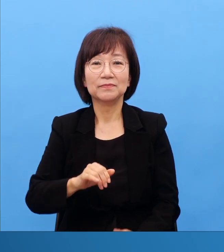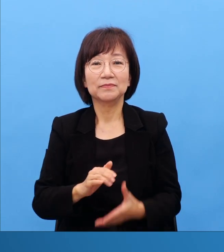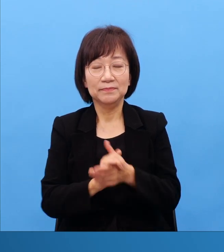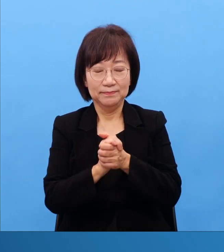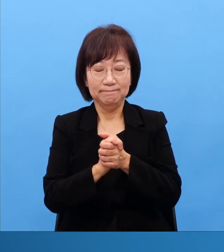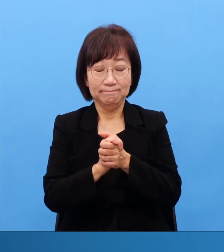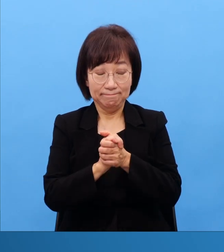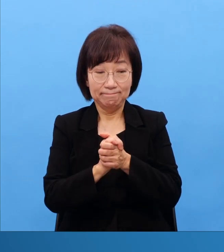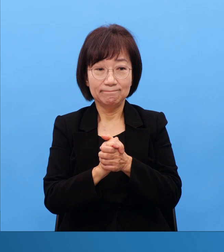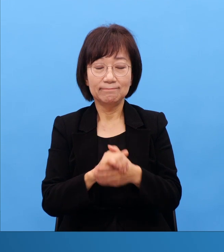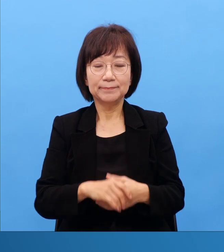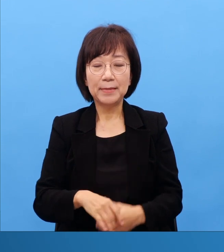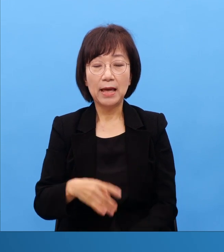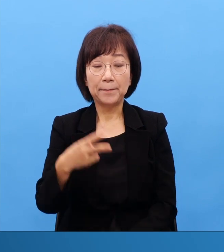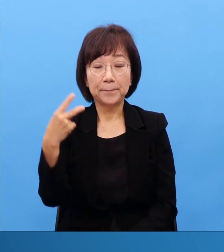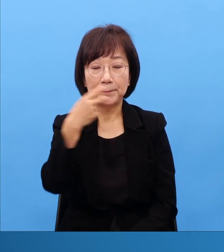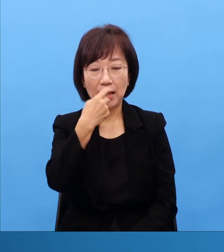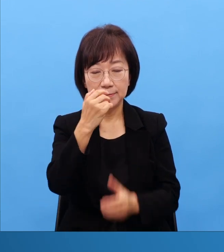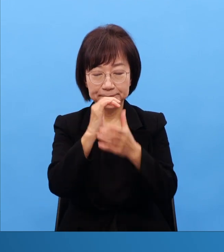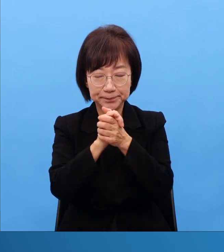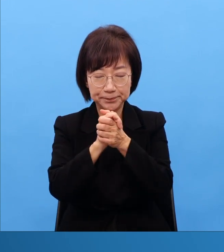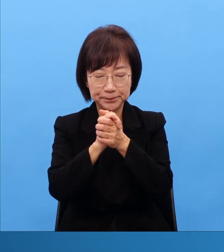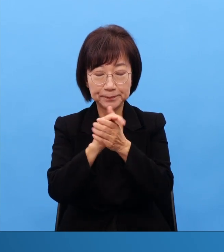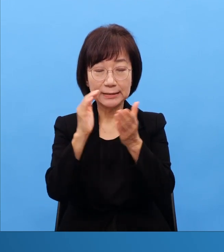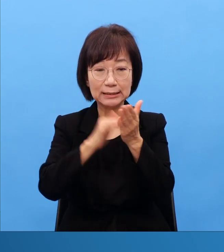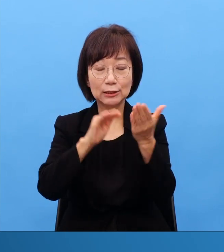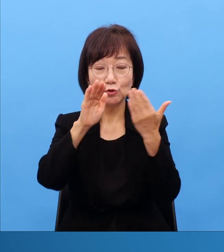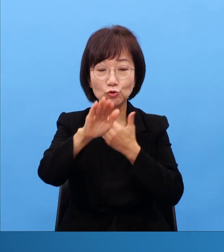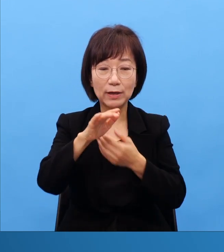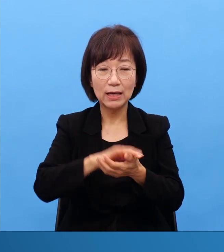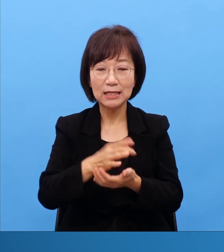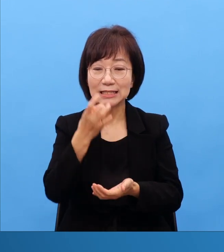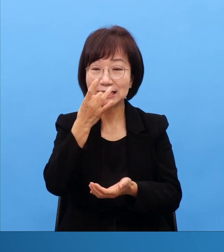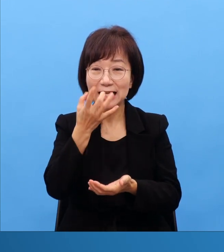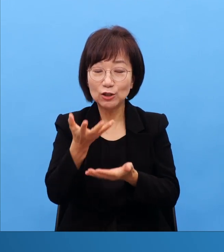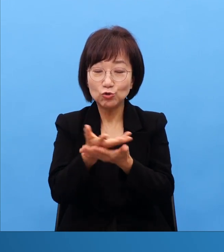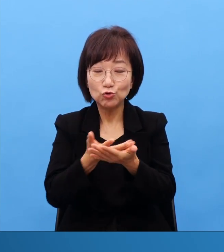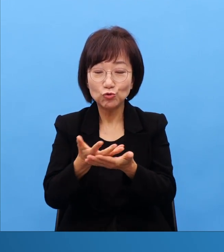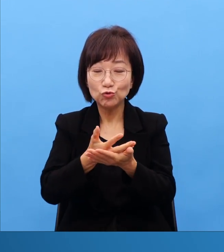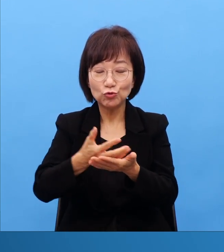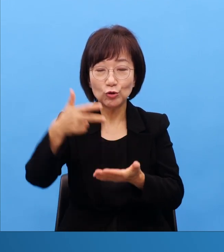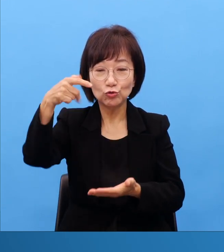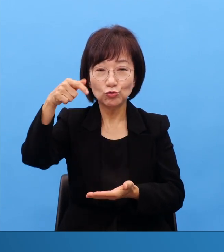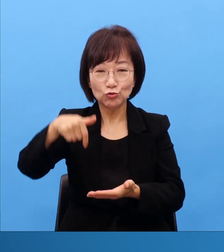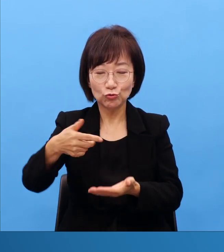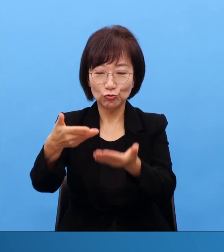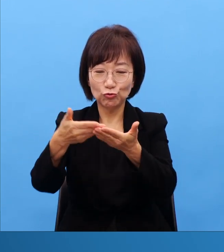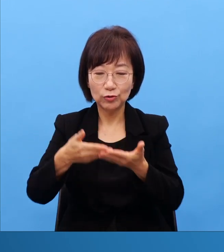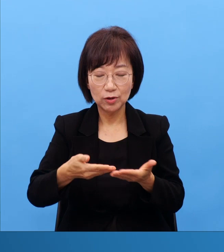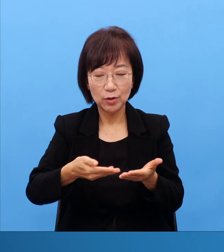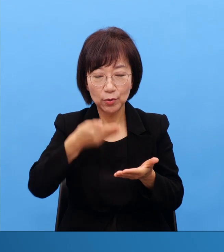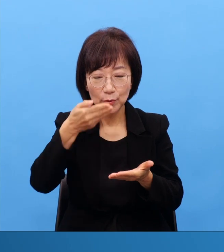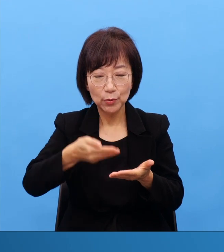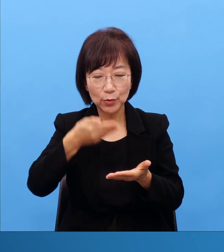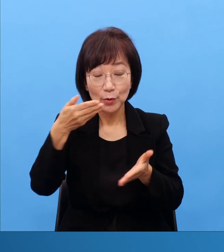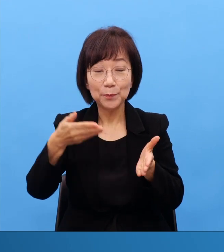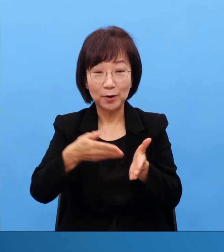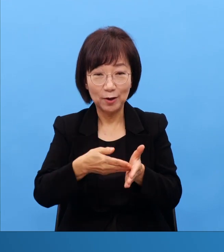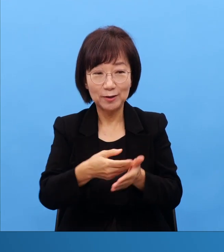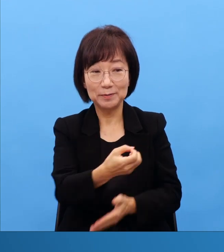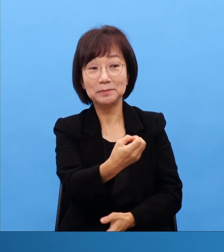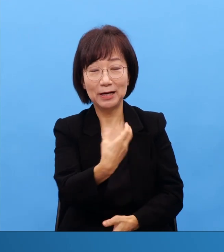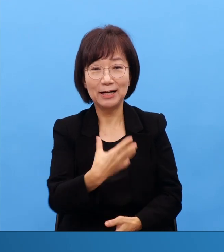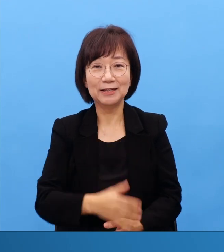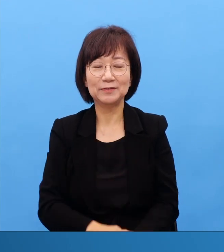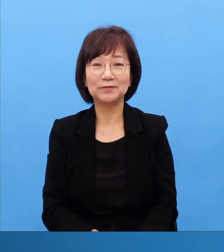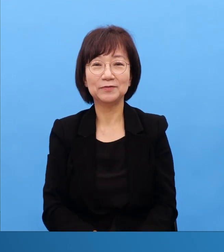금식 끝나고 그 죽을 주어서 먹었대요. And after he fasted, he had a little bit of porridge. 그